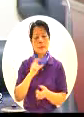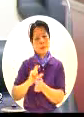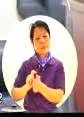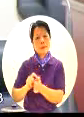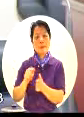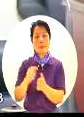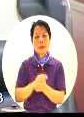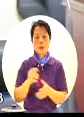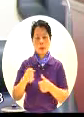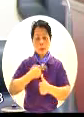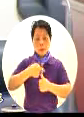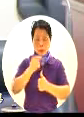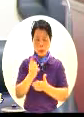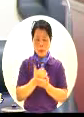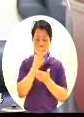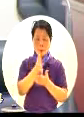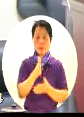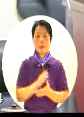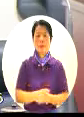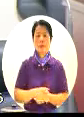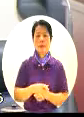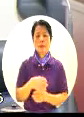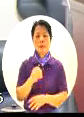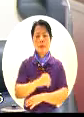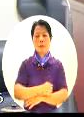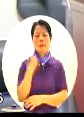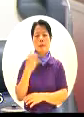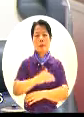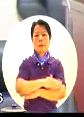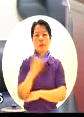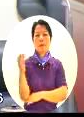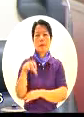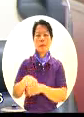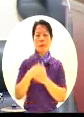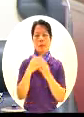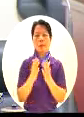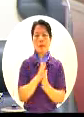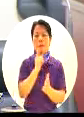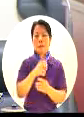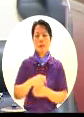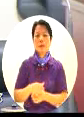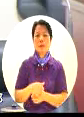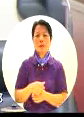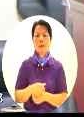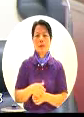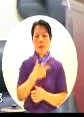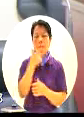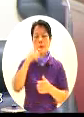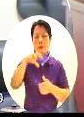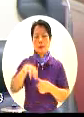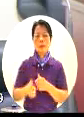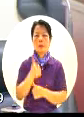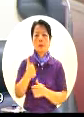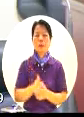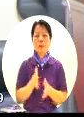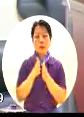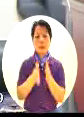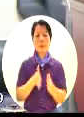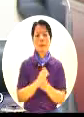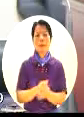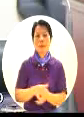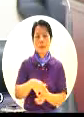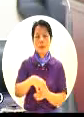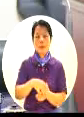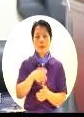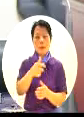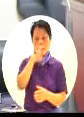先，我请教我们新闻局的局长哈，赖局长了哈，针对。整个